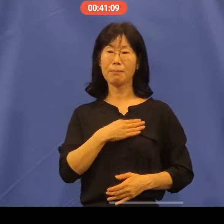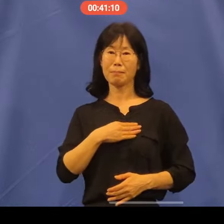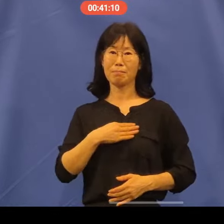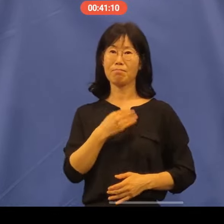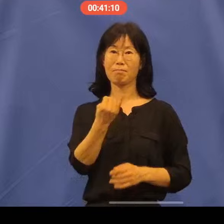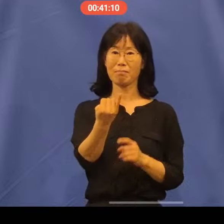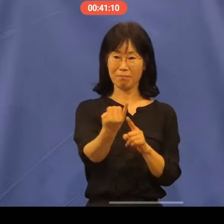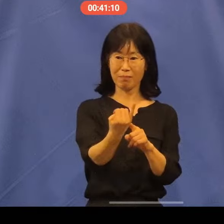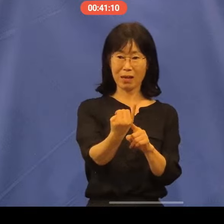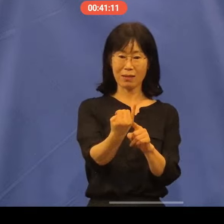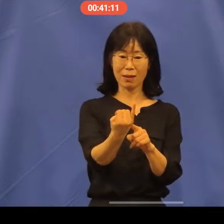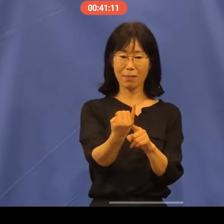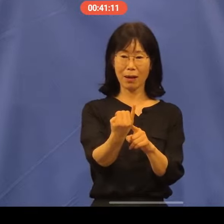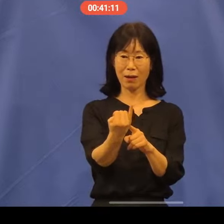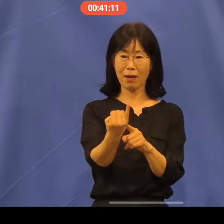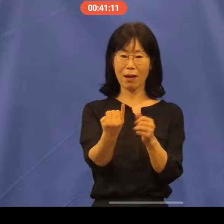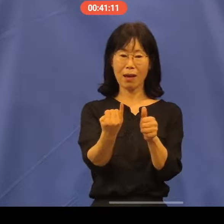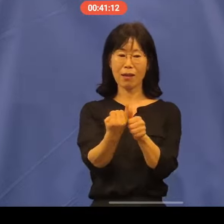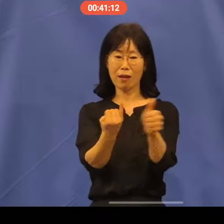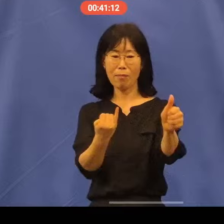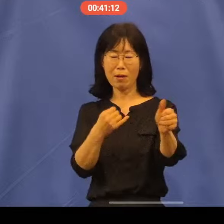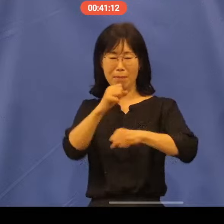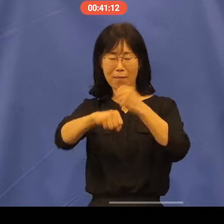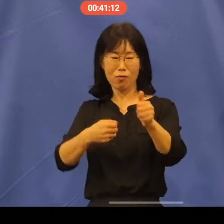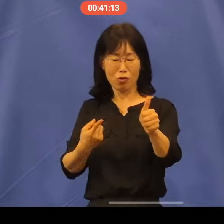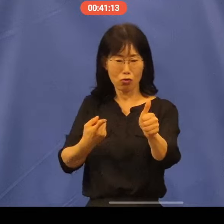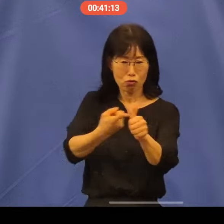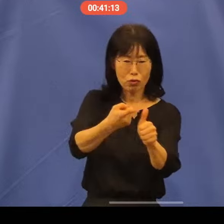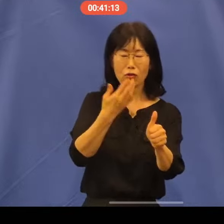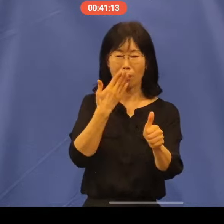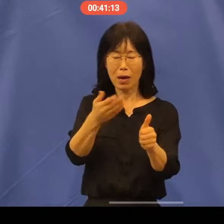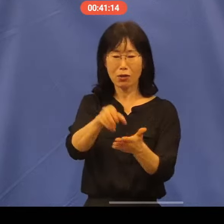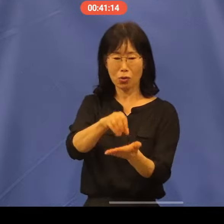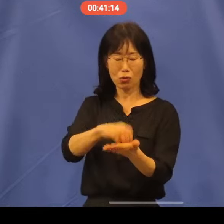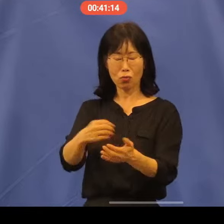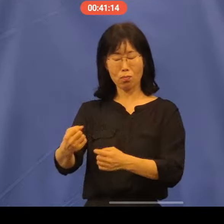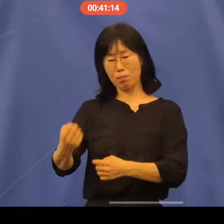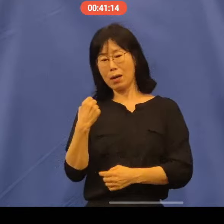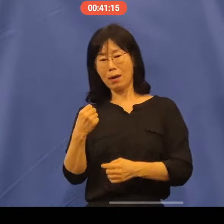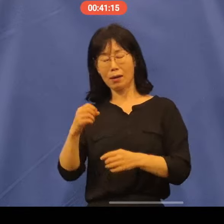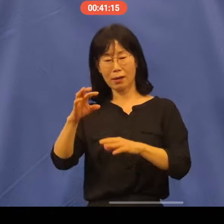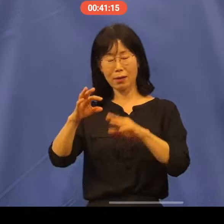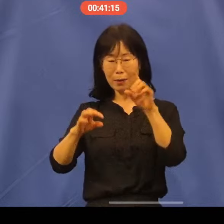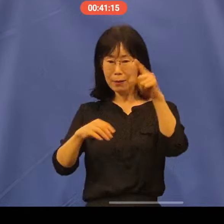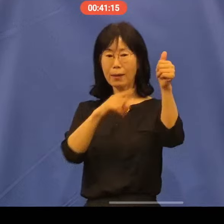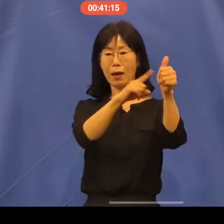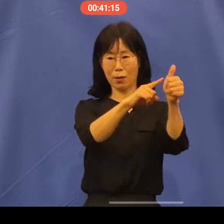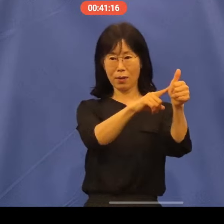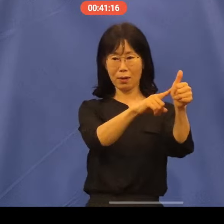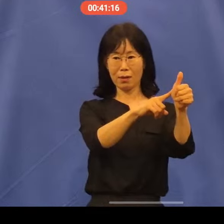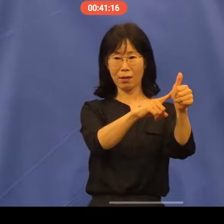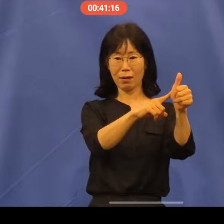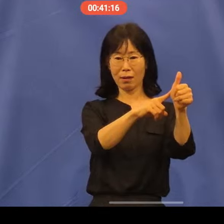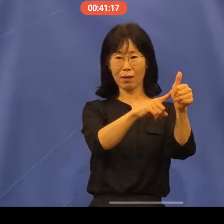모든 걸 마음대로 할 수 있는 사람이에요. 근데 선지자 나단 앞에